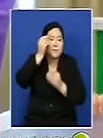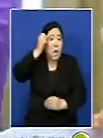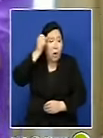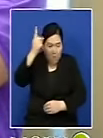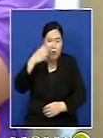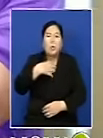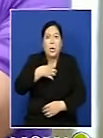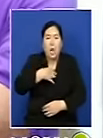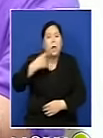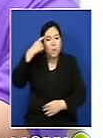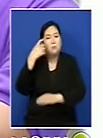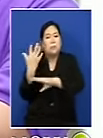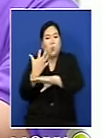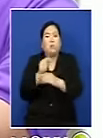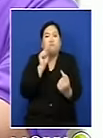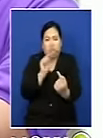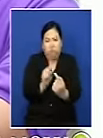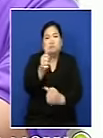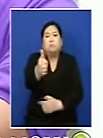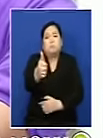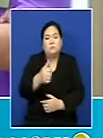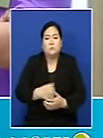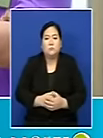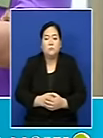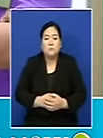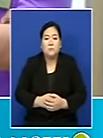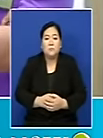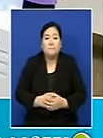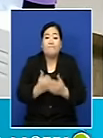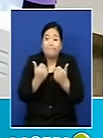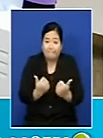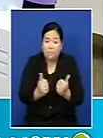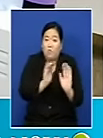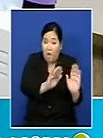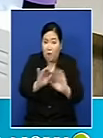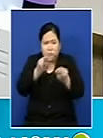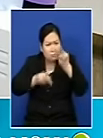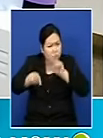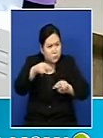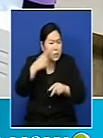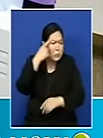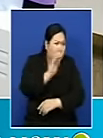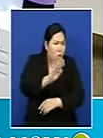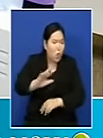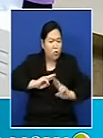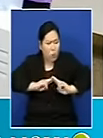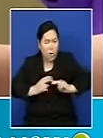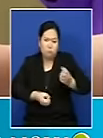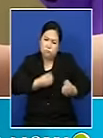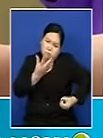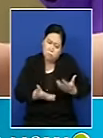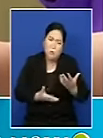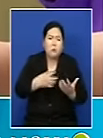ทัศน์นี่น่าจะเข้าถึงประชาชนได้กว้างขวางที่สุดครับ ค่ะคือช่วงนี้อาจจะต้องดูแลสอดส่องแล้วก็การเสนอความคิดเห็นอาจจะต้องระมัดระวังมากยิ่ง